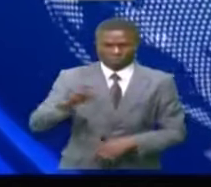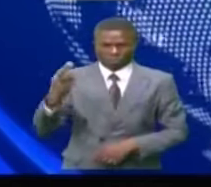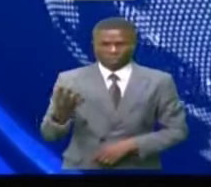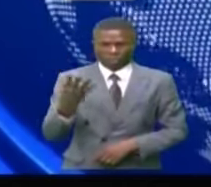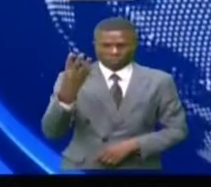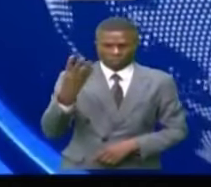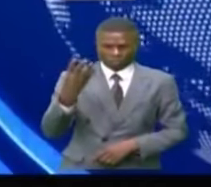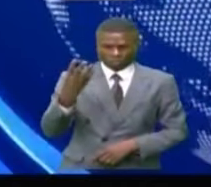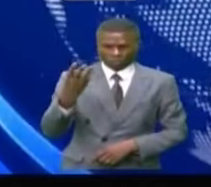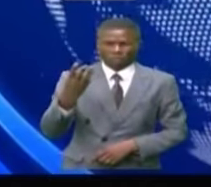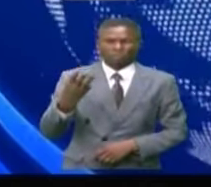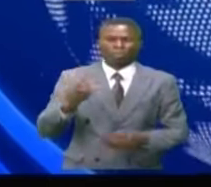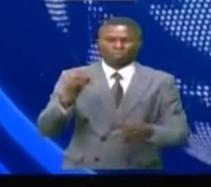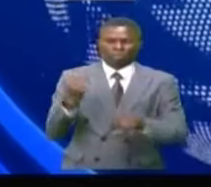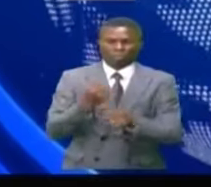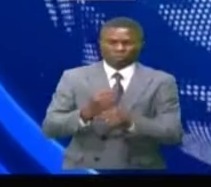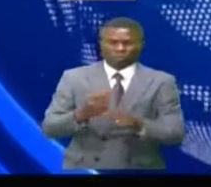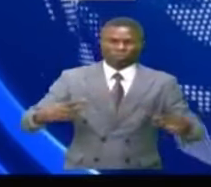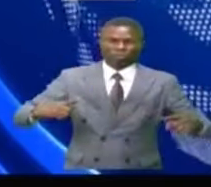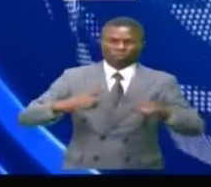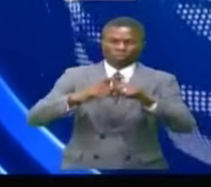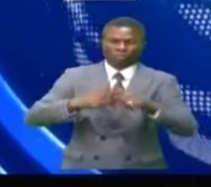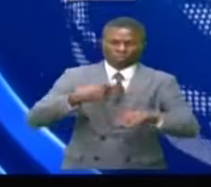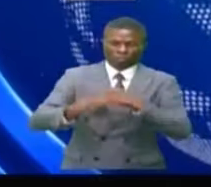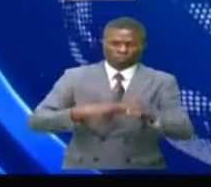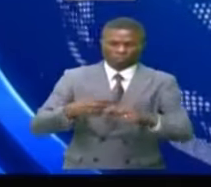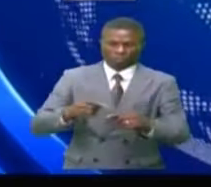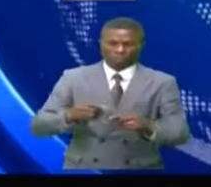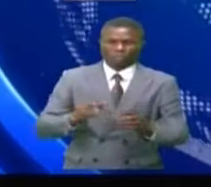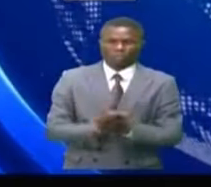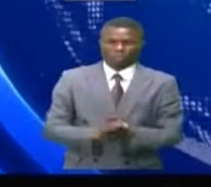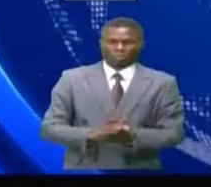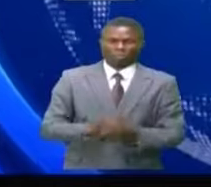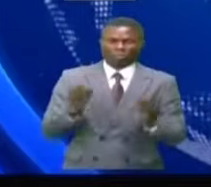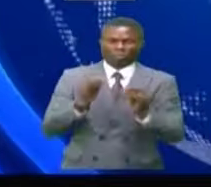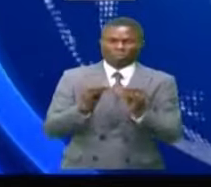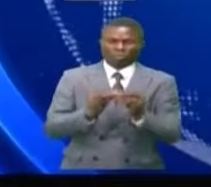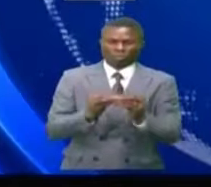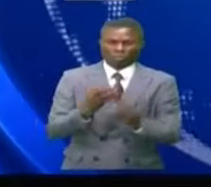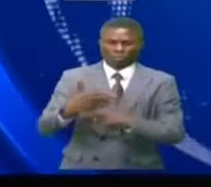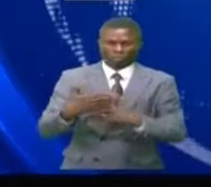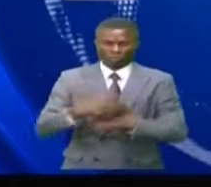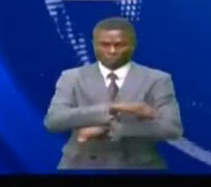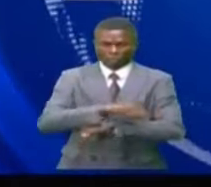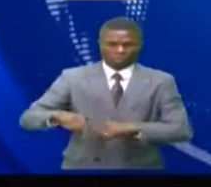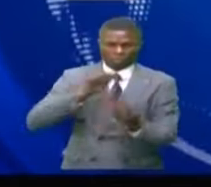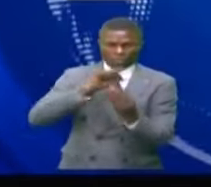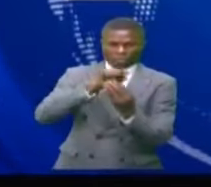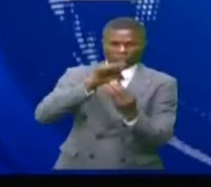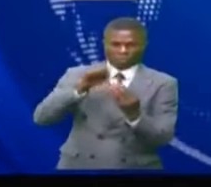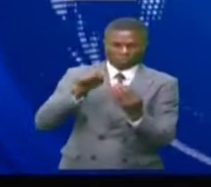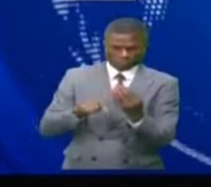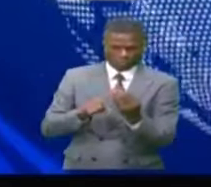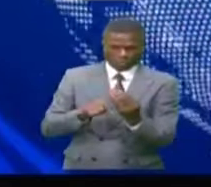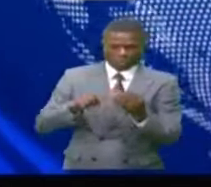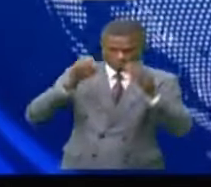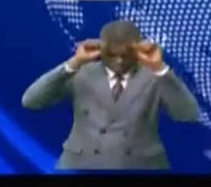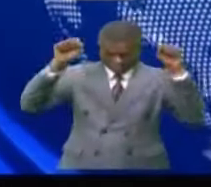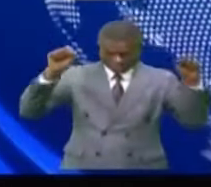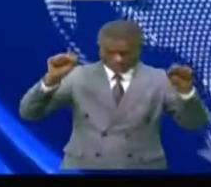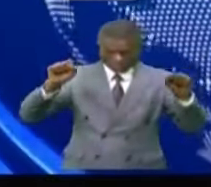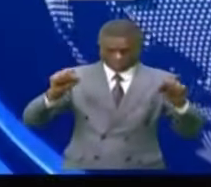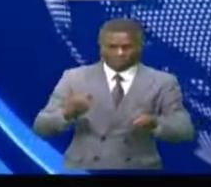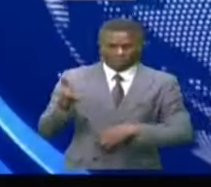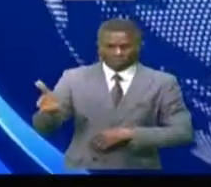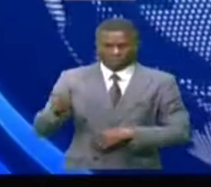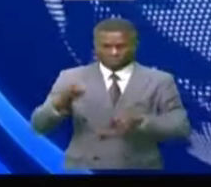La séance contradictoire a eu lieu à la chambre déconcertée près la cour de compte entre le président de cette chambre et